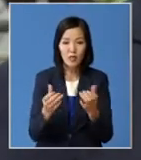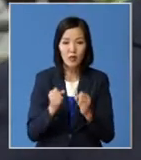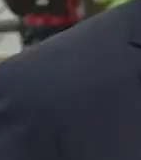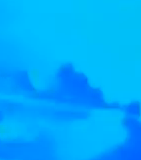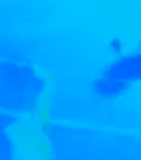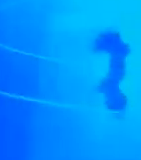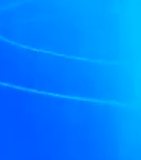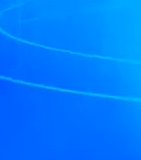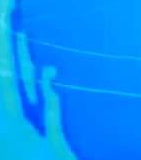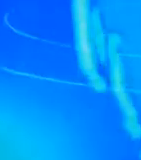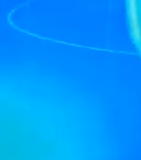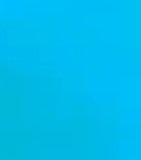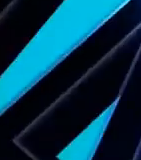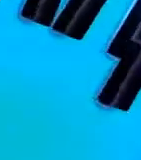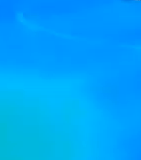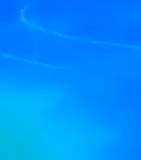алу.